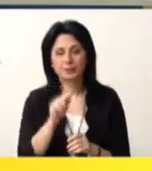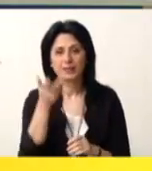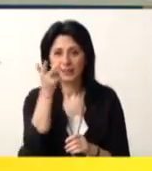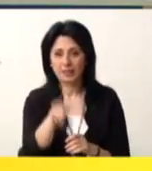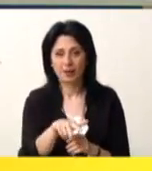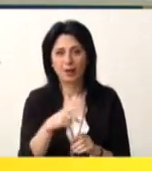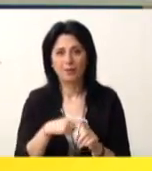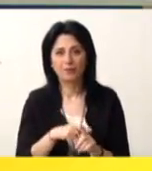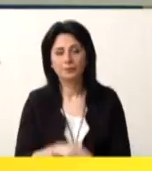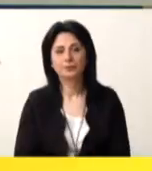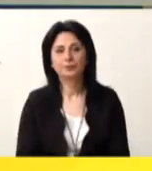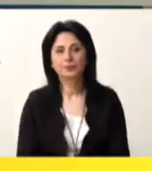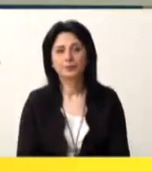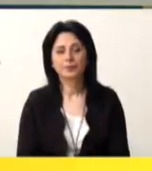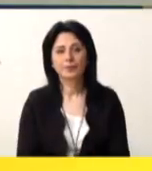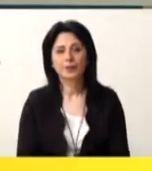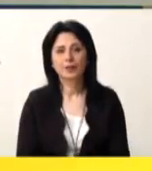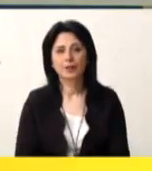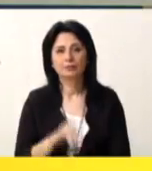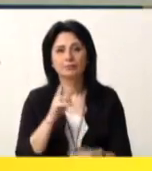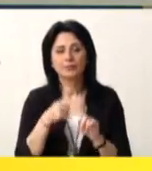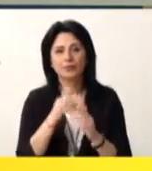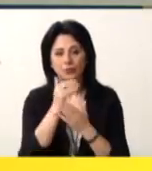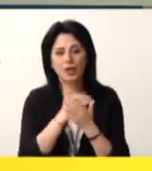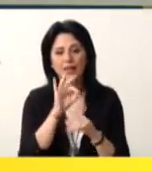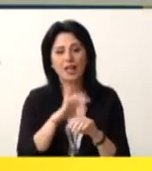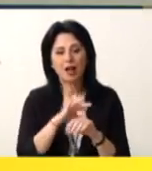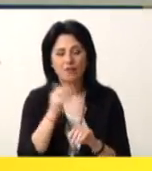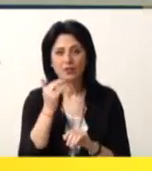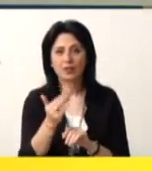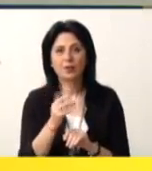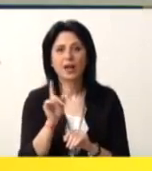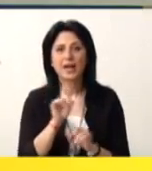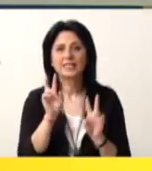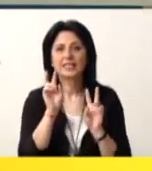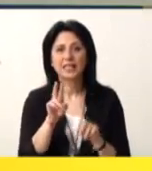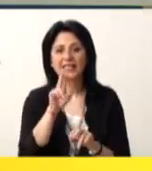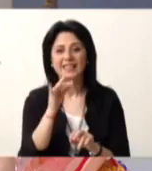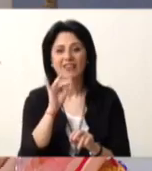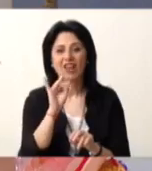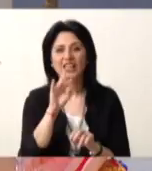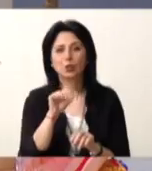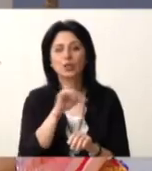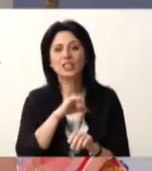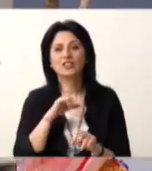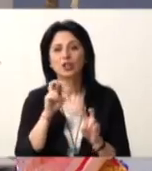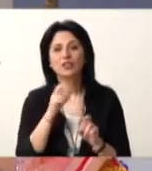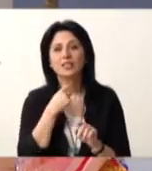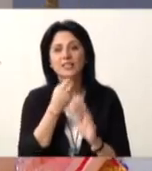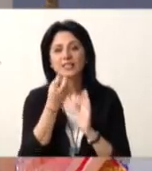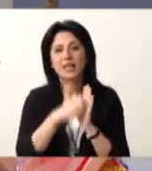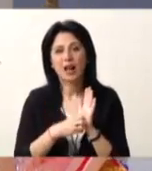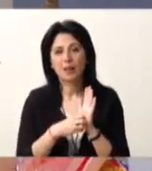ასე თუ ისე გამოხატული აქვს, მაგრამ პათოლოგიურად, ანუ დაავადება, რასაც ვქვია დივერტიკული, ნიშნავს თვითონ